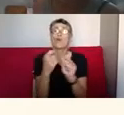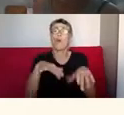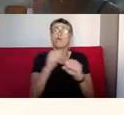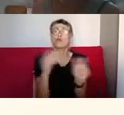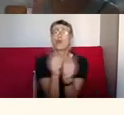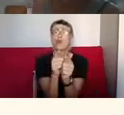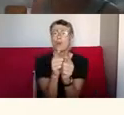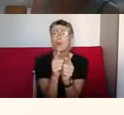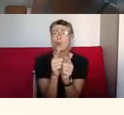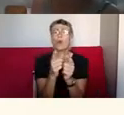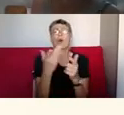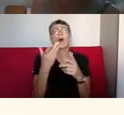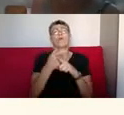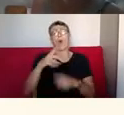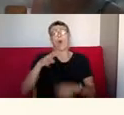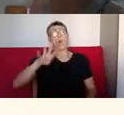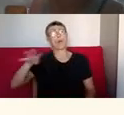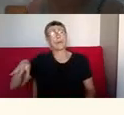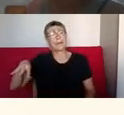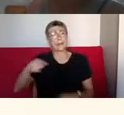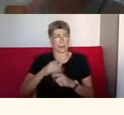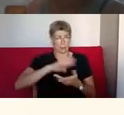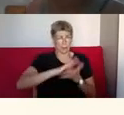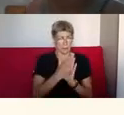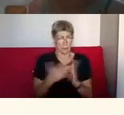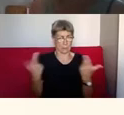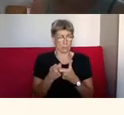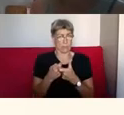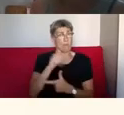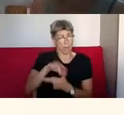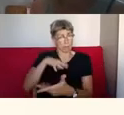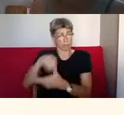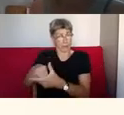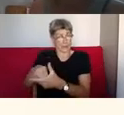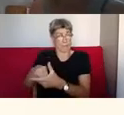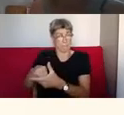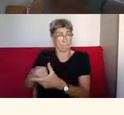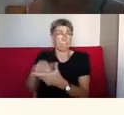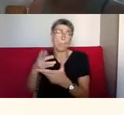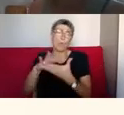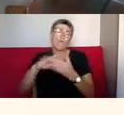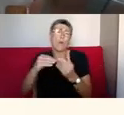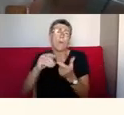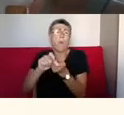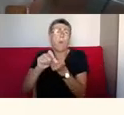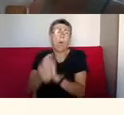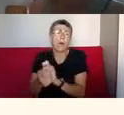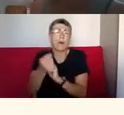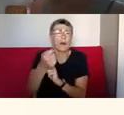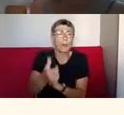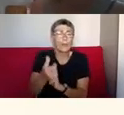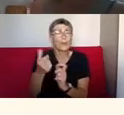uniquement sur la Wallonie avec présence de l'ADAPT. Et donc, avec une formule qui était un petit peu modifiée. Donc, on a